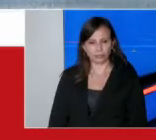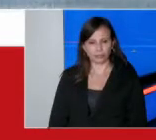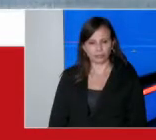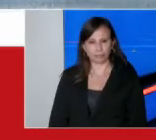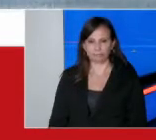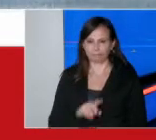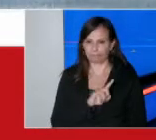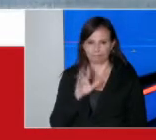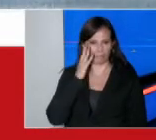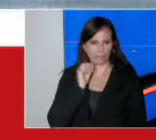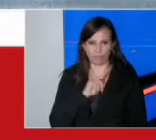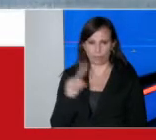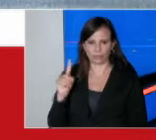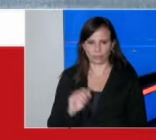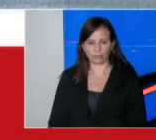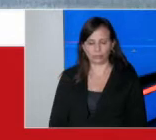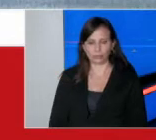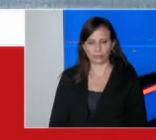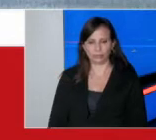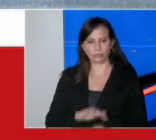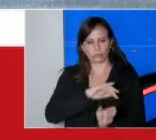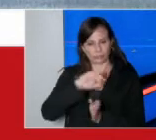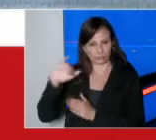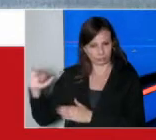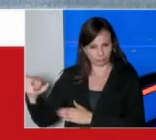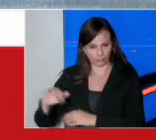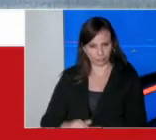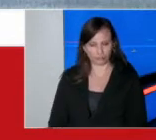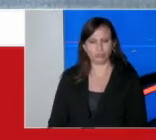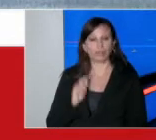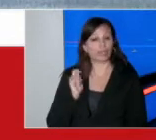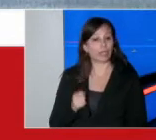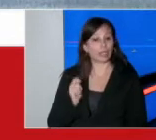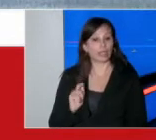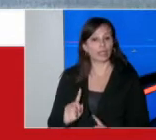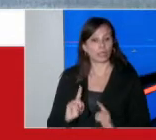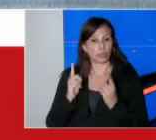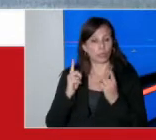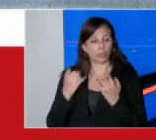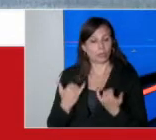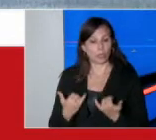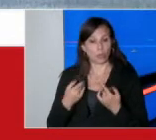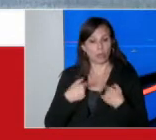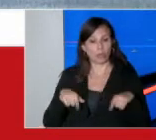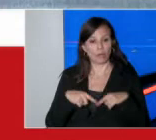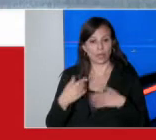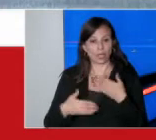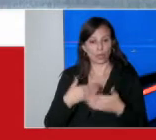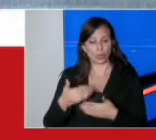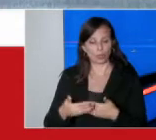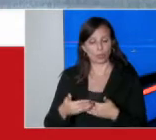לא כיף בכלל. טוב, עכשיו אנחנו רוצים לחזור אלינו כאן, לכנסת, עם כמה אירועים שהתרחשו כאן, בוועדה לקידום מעמד